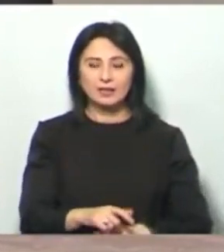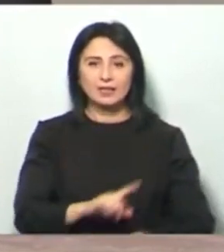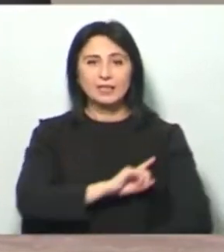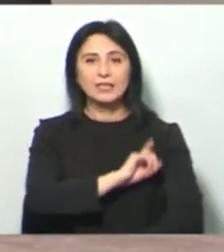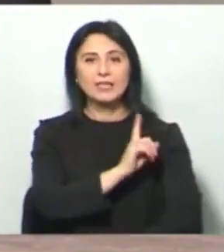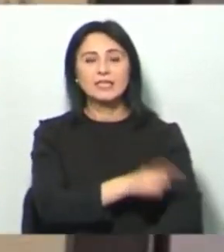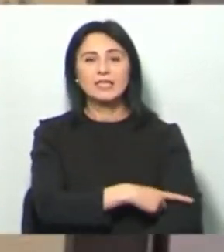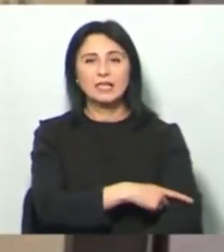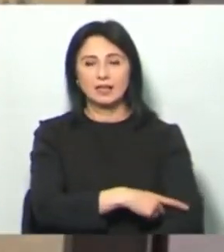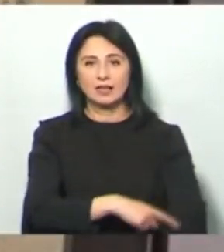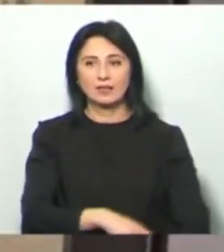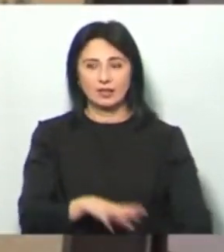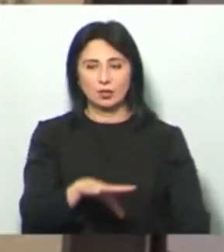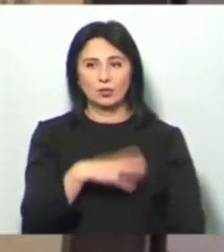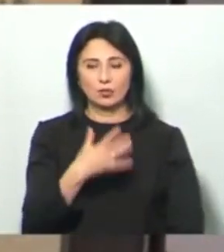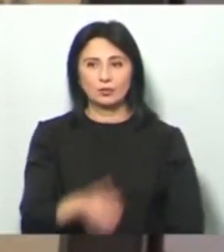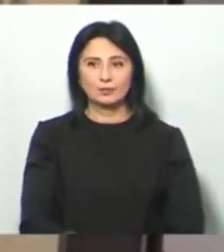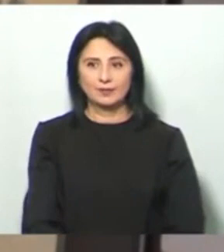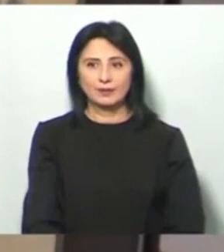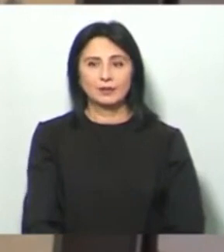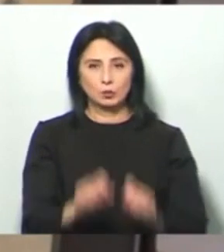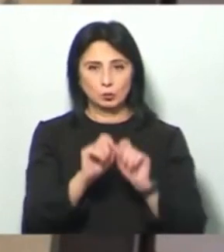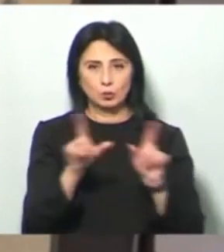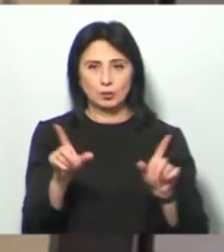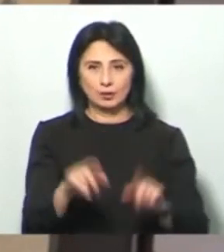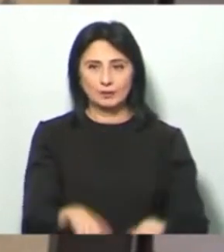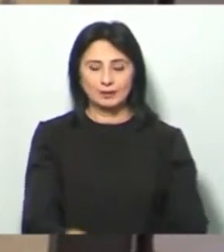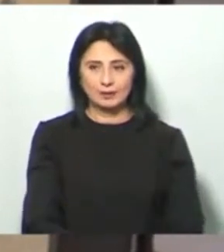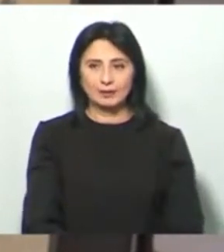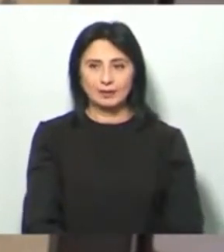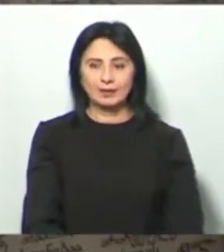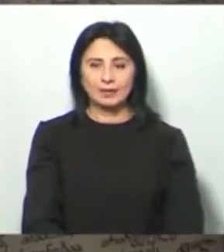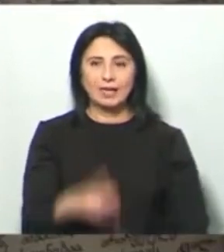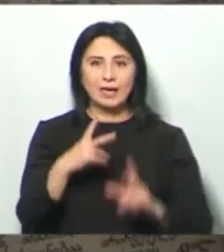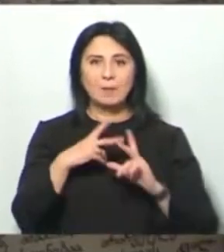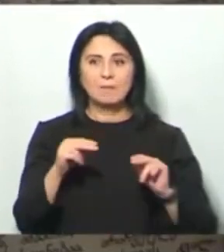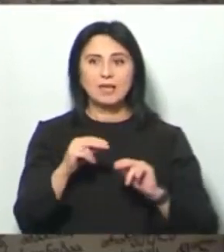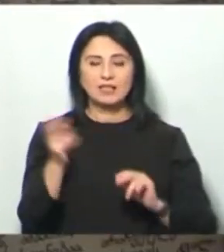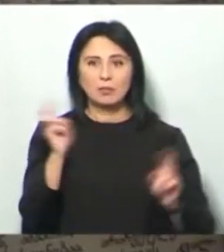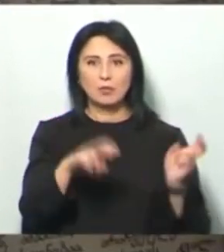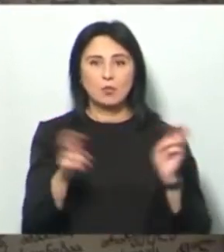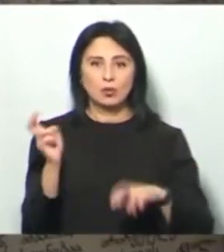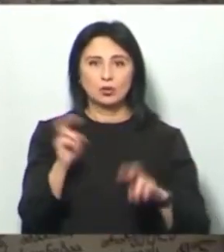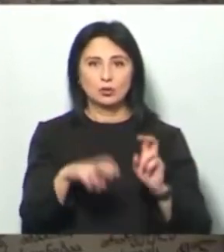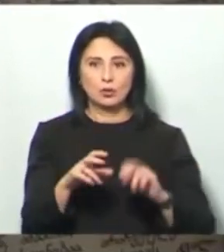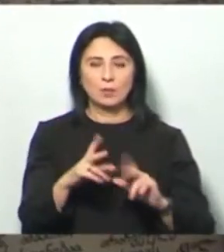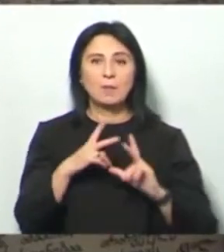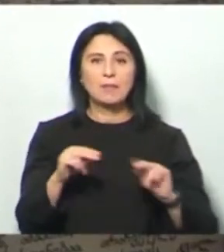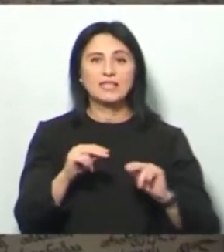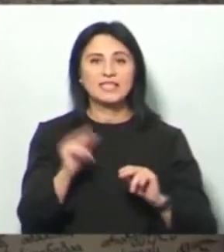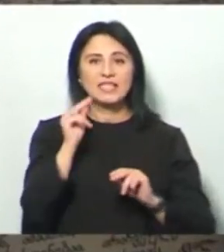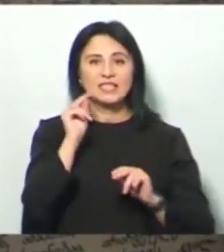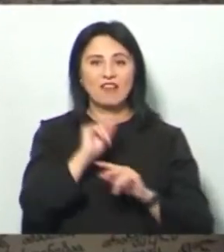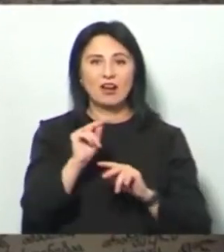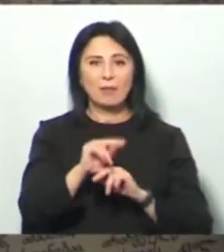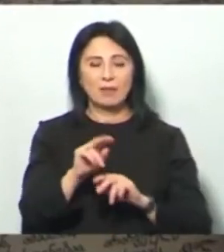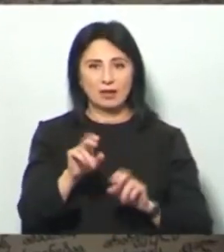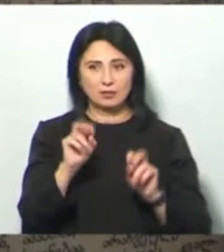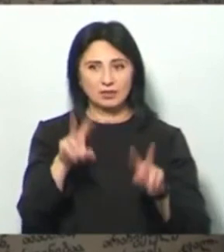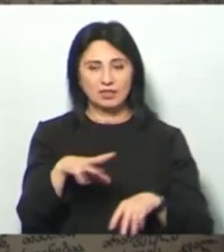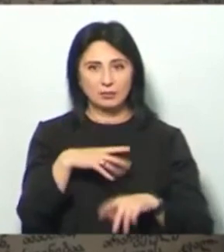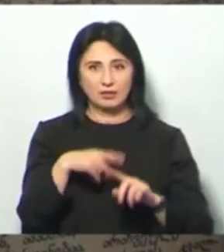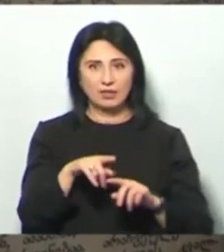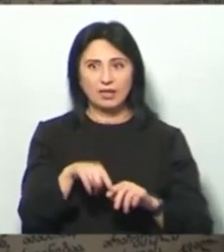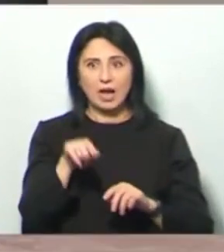ძლიერი იყო სკოლა, მასწავლებლები მოდიოდნენ. ხოდა